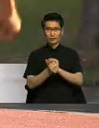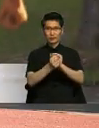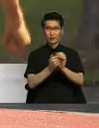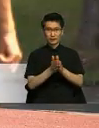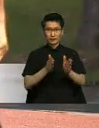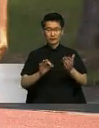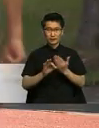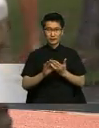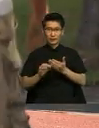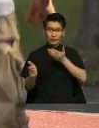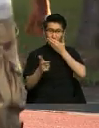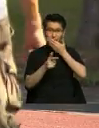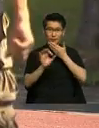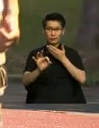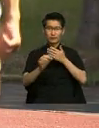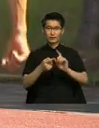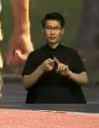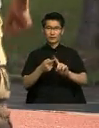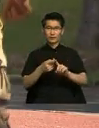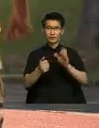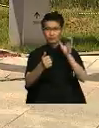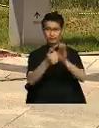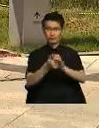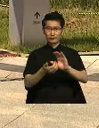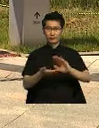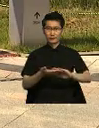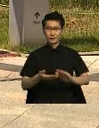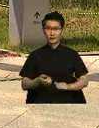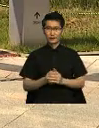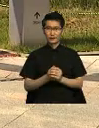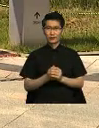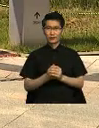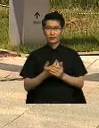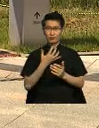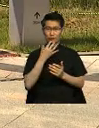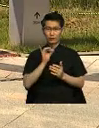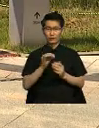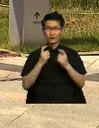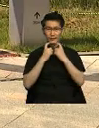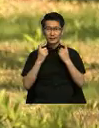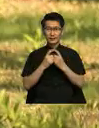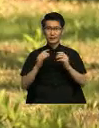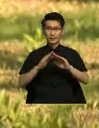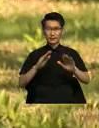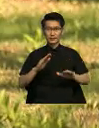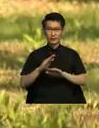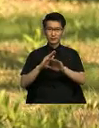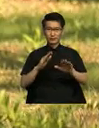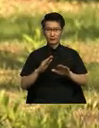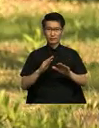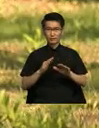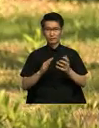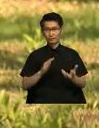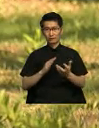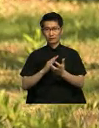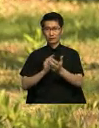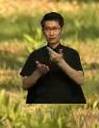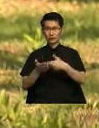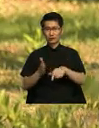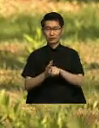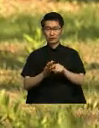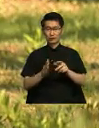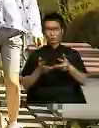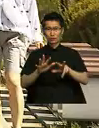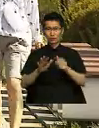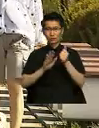방역 비용에 대해서 구상권 청구 도 가능합니다 물론 개인이나 가족 딴 이 산책 등을 위해서 공원을